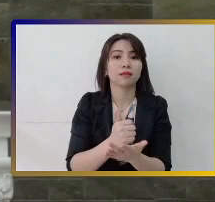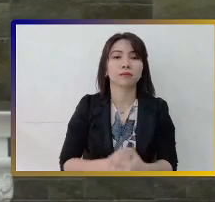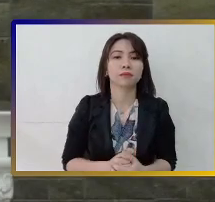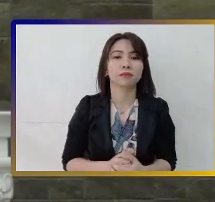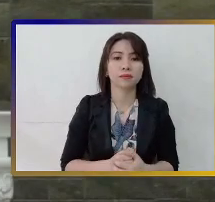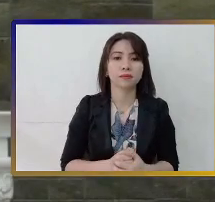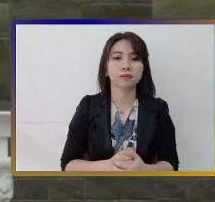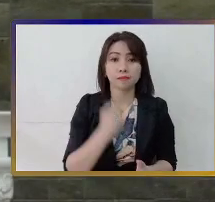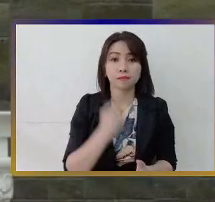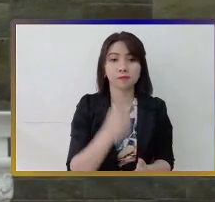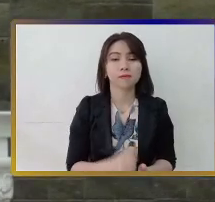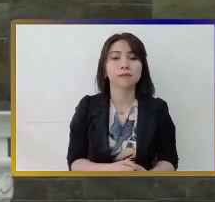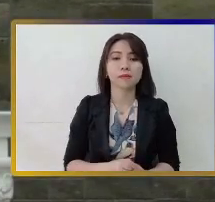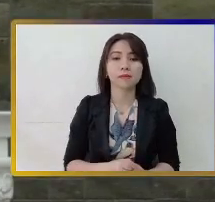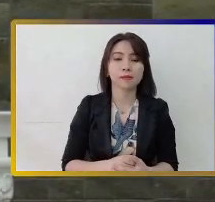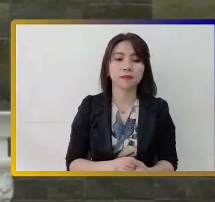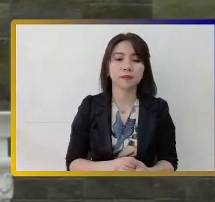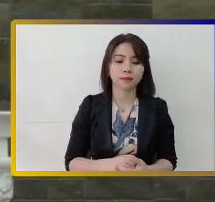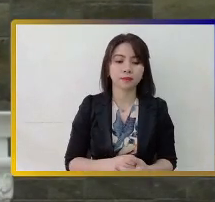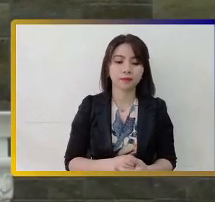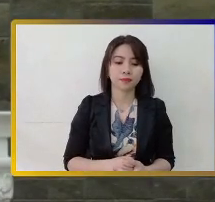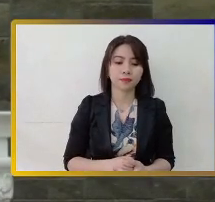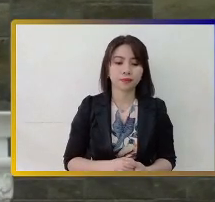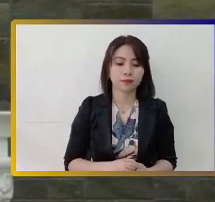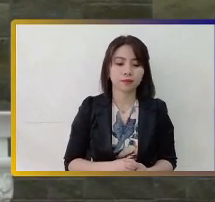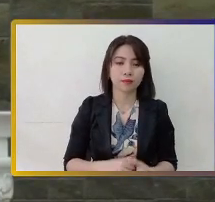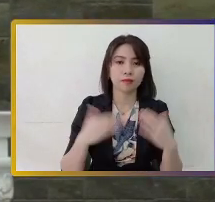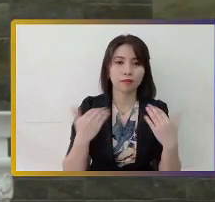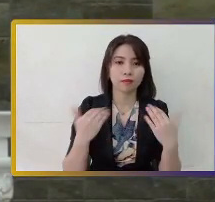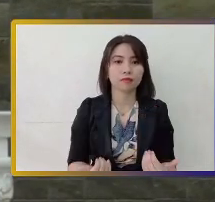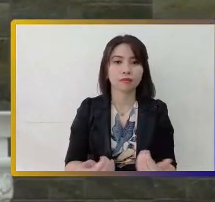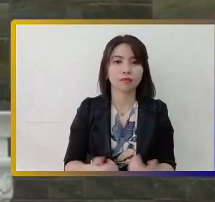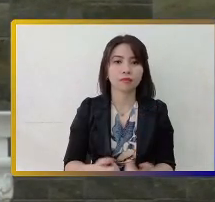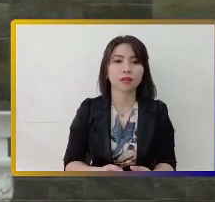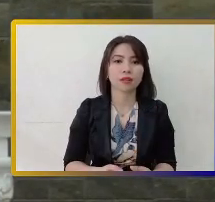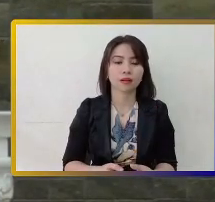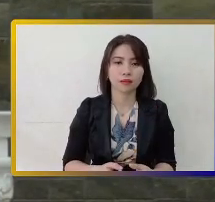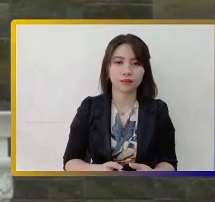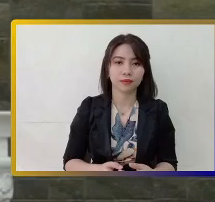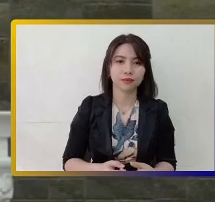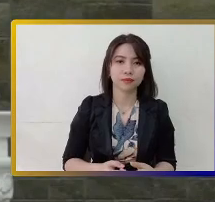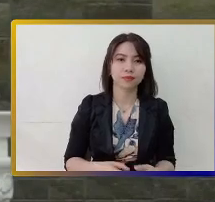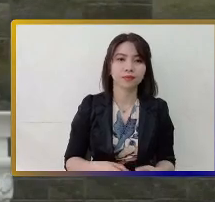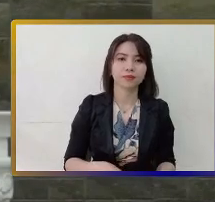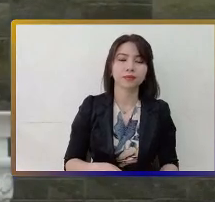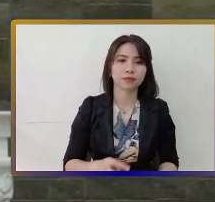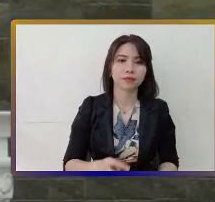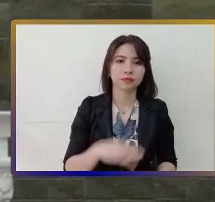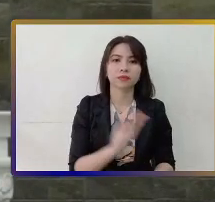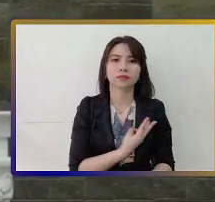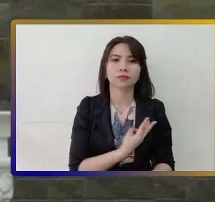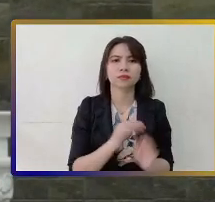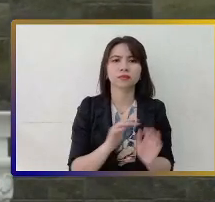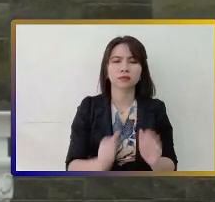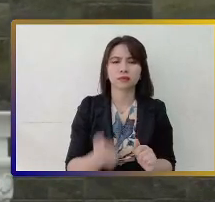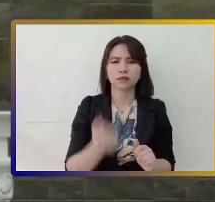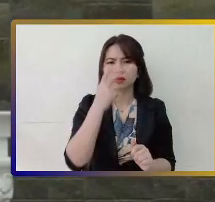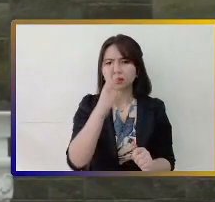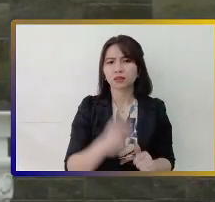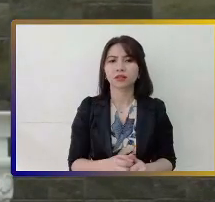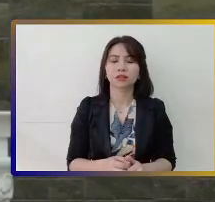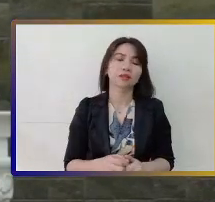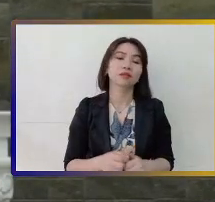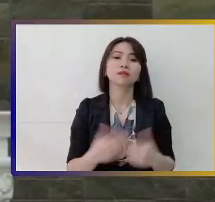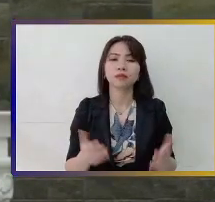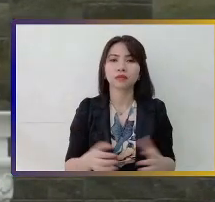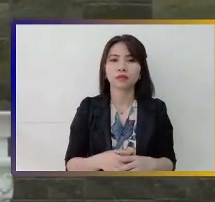Are you with me? Now, here is the thing here. Makikita po natin, mga kapatid, na kung hindi, sabi ko po sa inyo